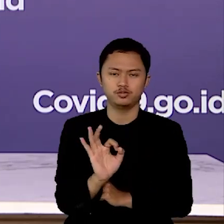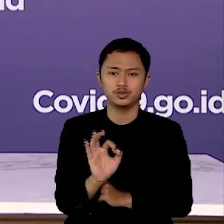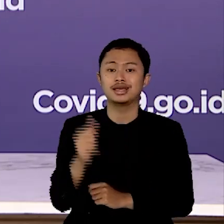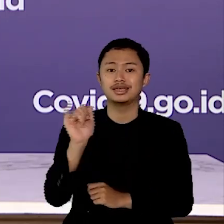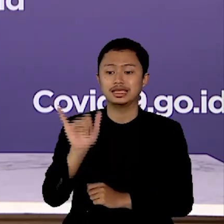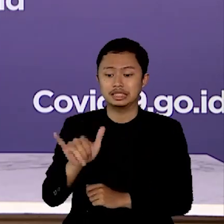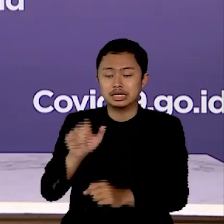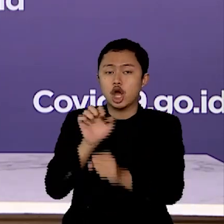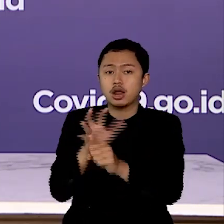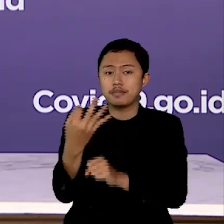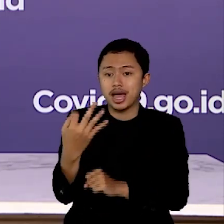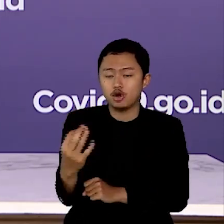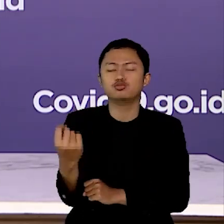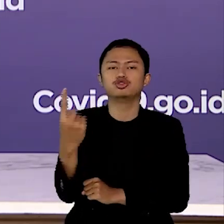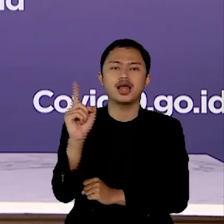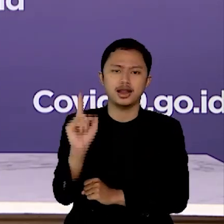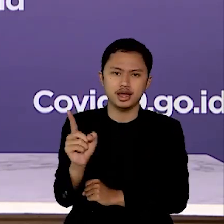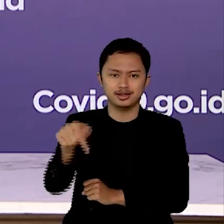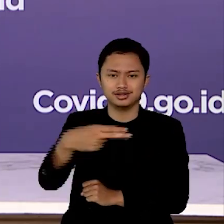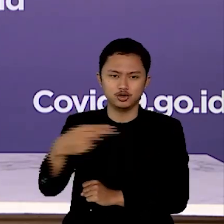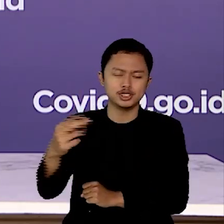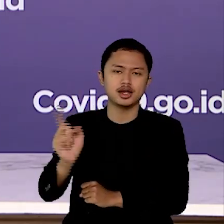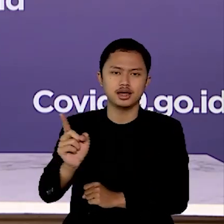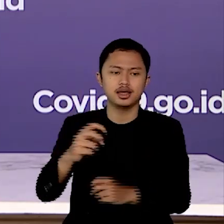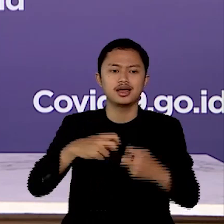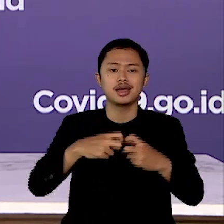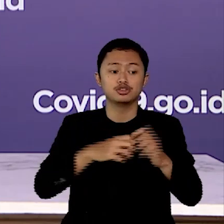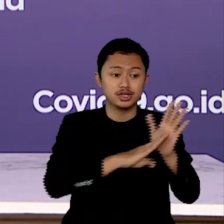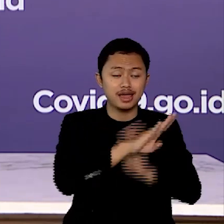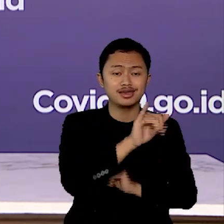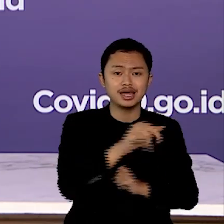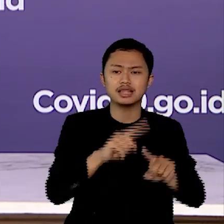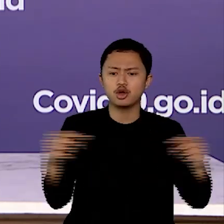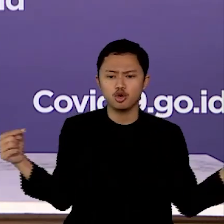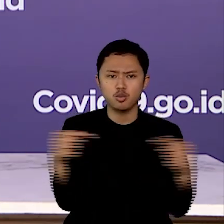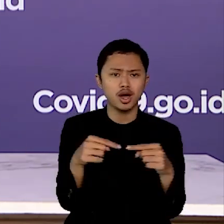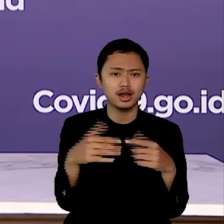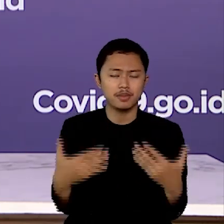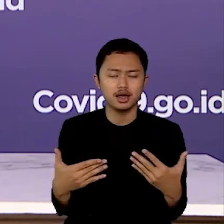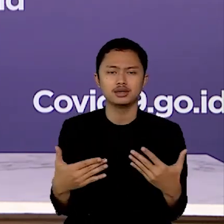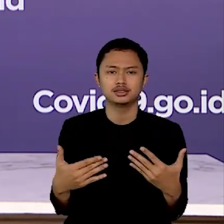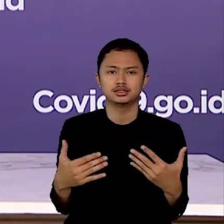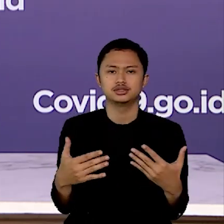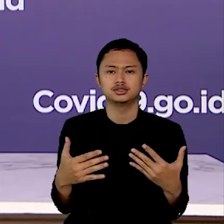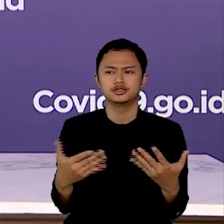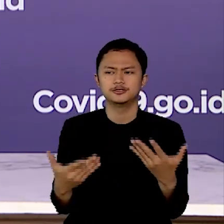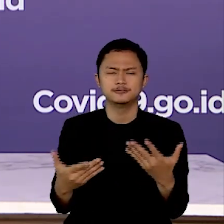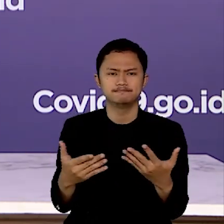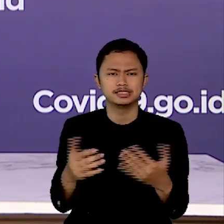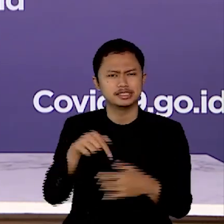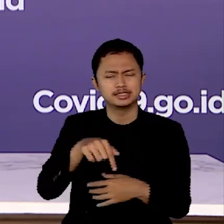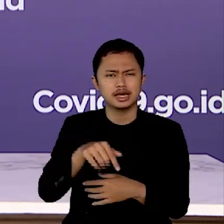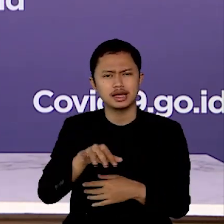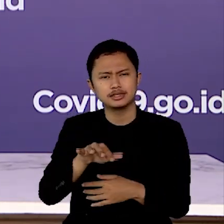baru memang ditemukan di berbagai tempat di Indonesia kasusnya juga meningkat tetapi ini kaitannya langsung terlihat yang